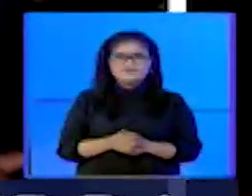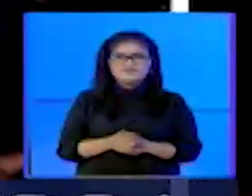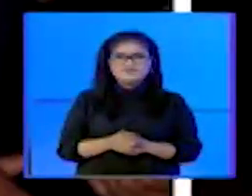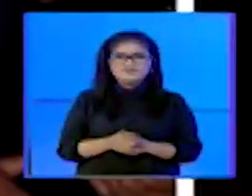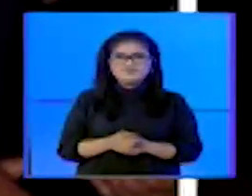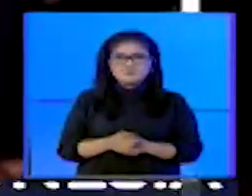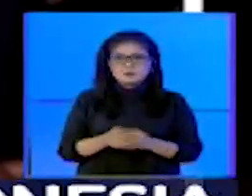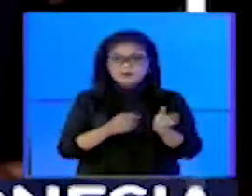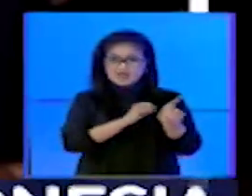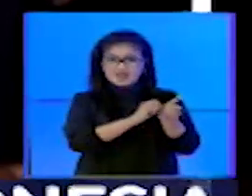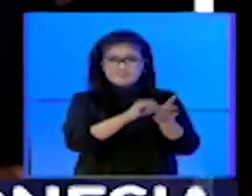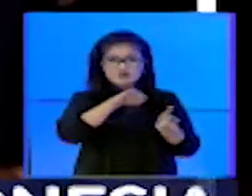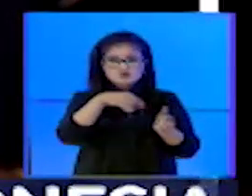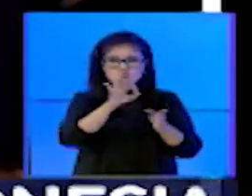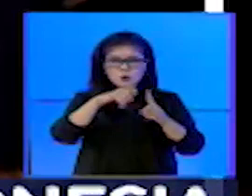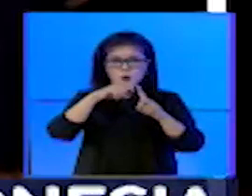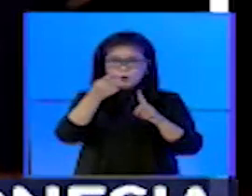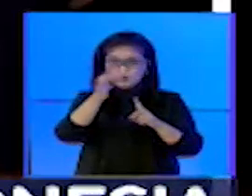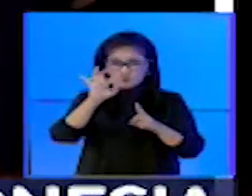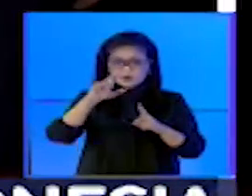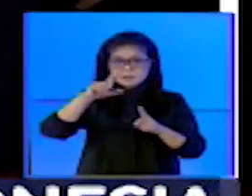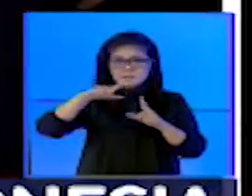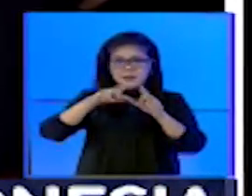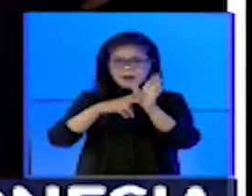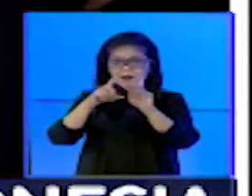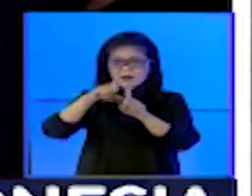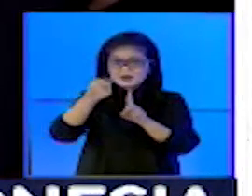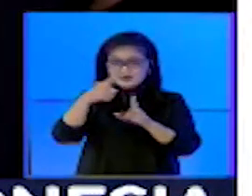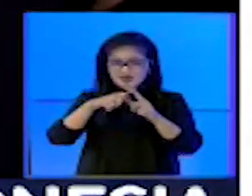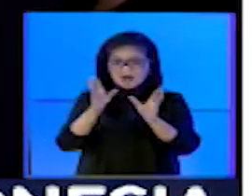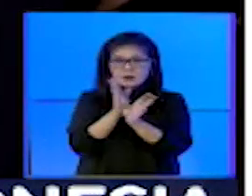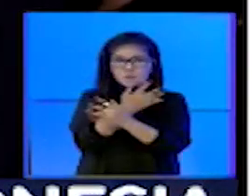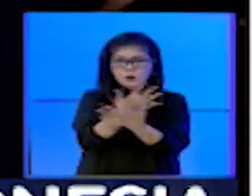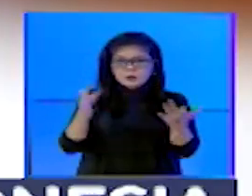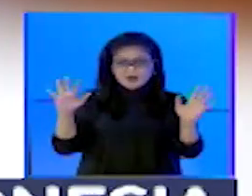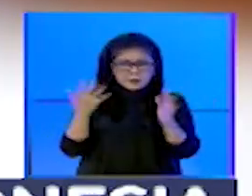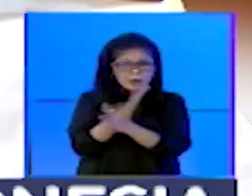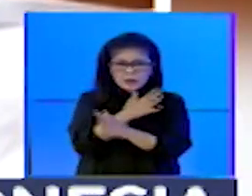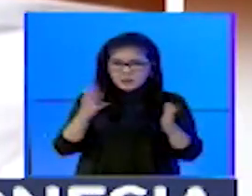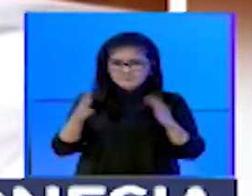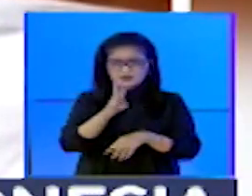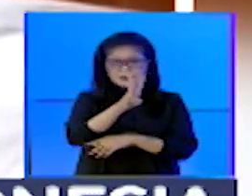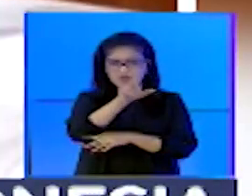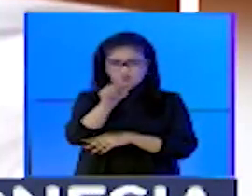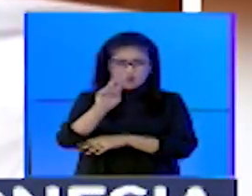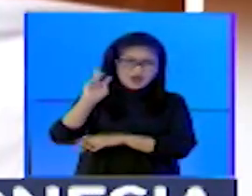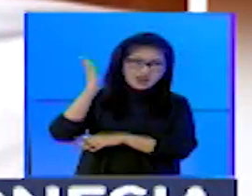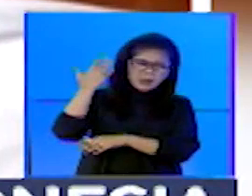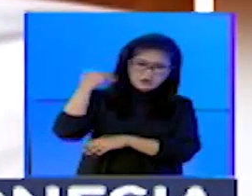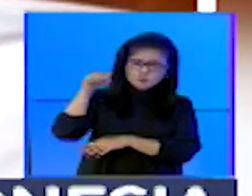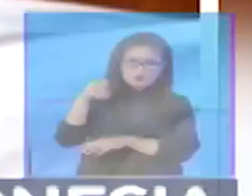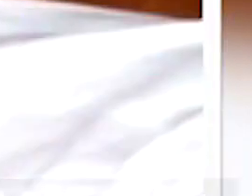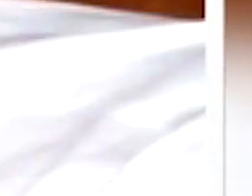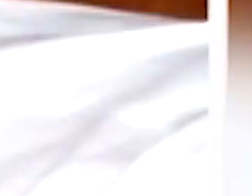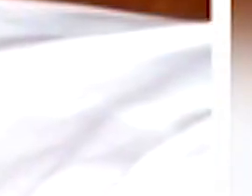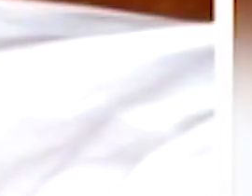Nama Joko Chandra kembali ramai diperbincangkan setelah diketahui berada di Indonesia sejak 3 bulan lalu. Ini terungkap dalam rapat kerja Jaksa Agung